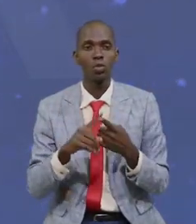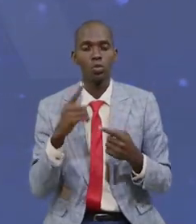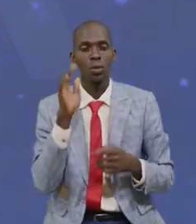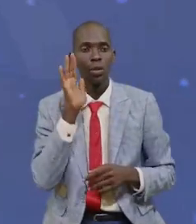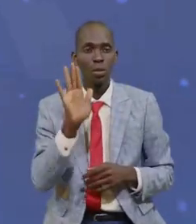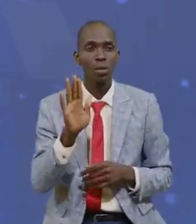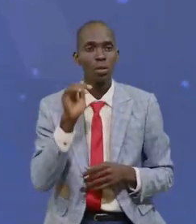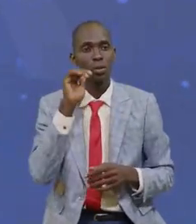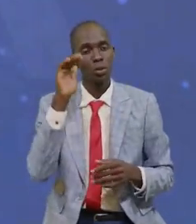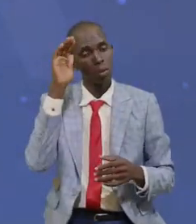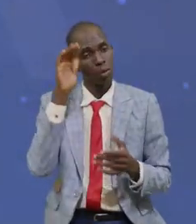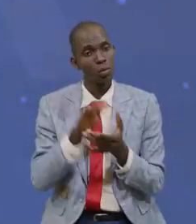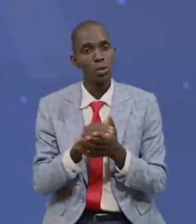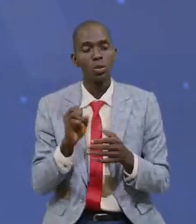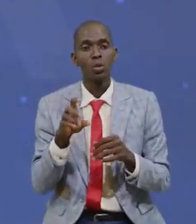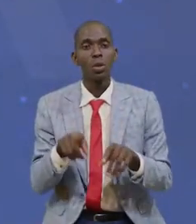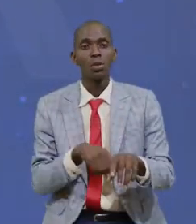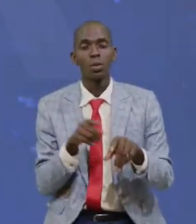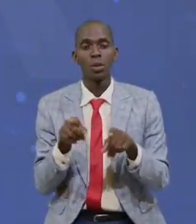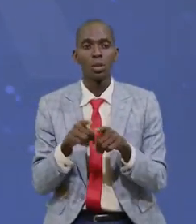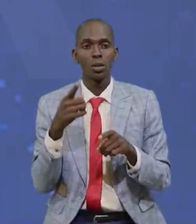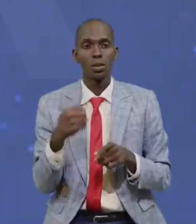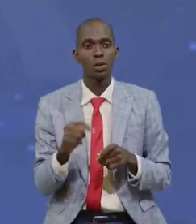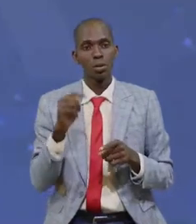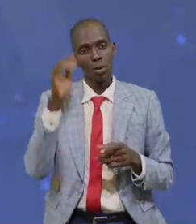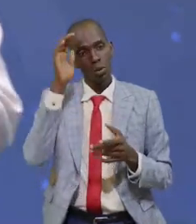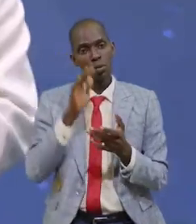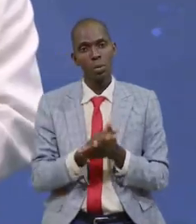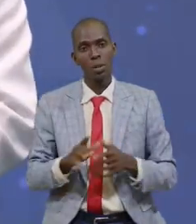qu'il est vivant. Le mari est vivant.